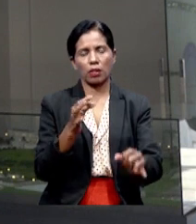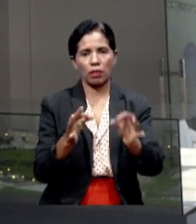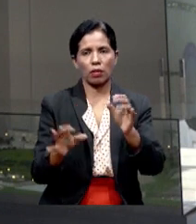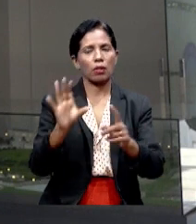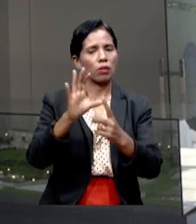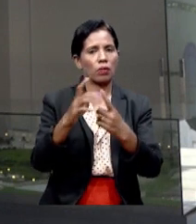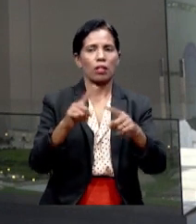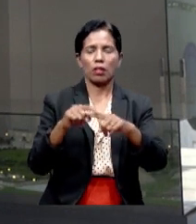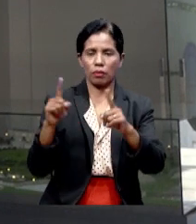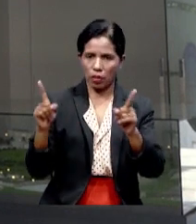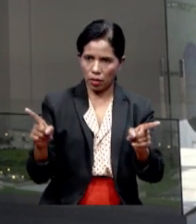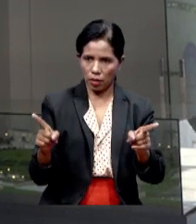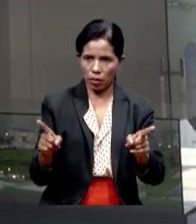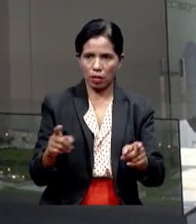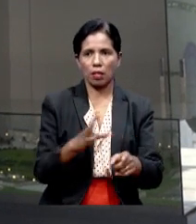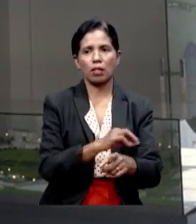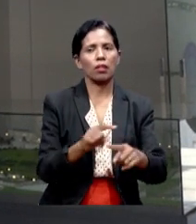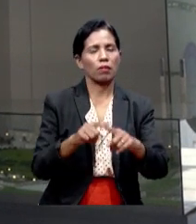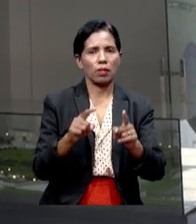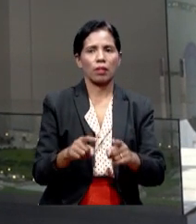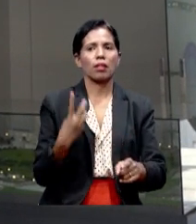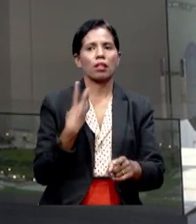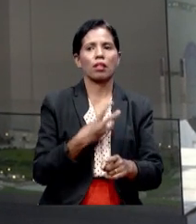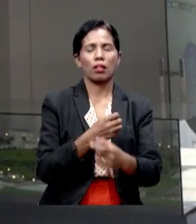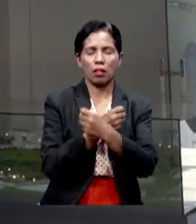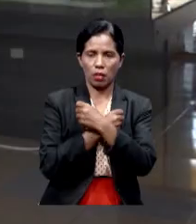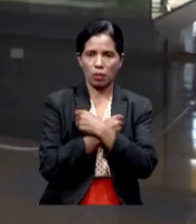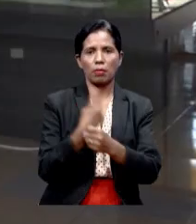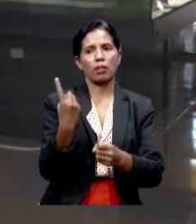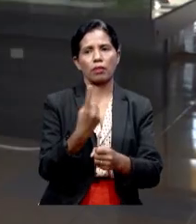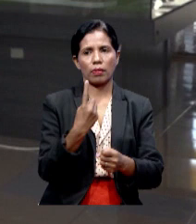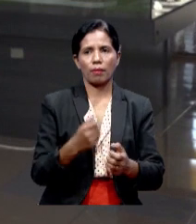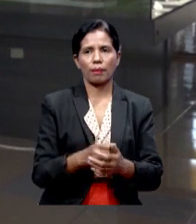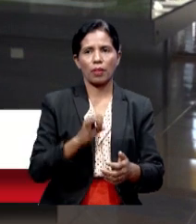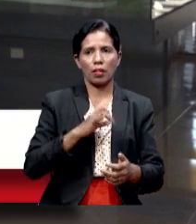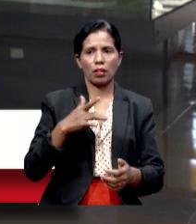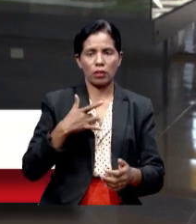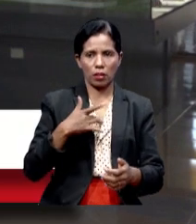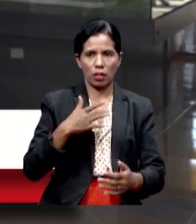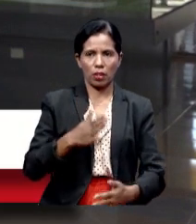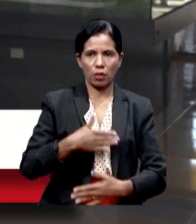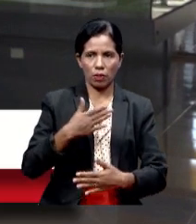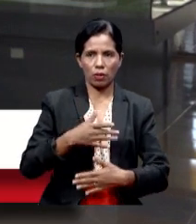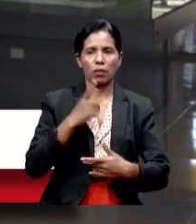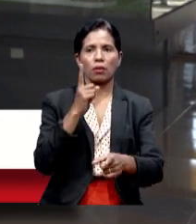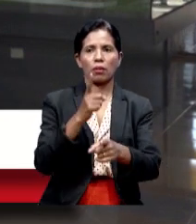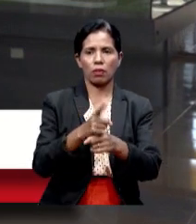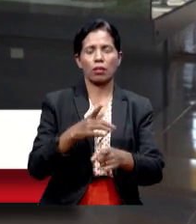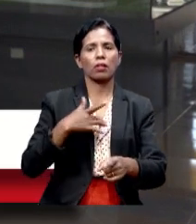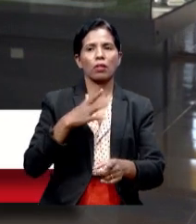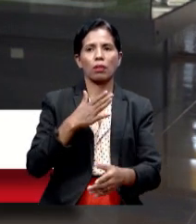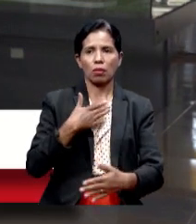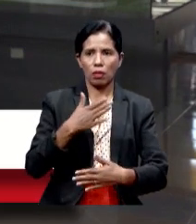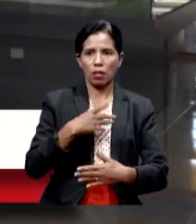lah hanesan. Iya buat barang nene bel hanesan bes. Thank you hadomi malu nafati. Bahau senti hanesan contente tebes, orgulho.